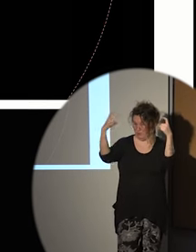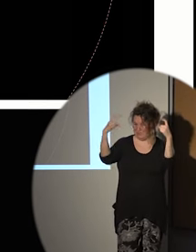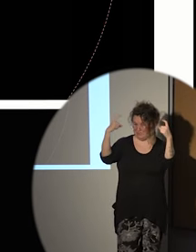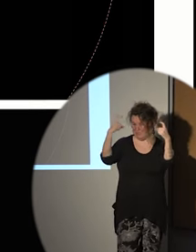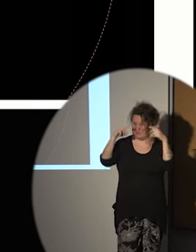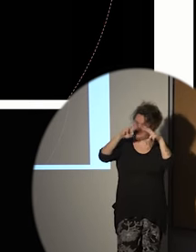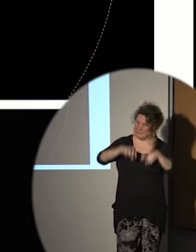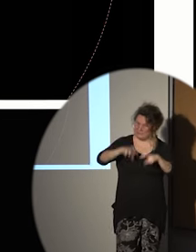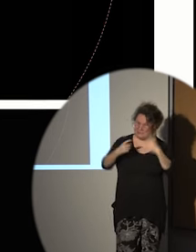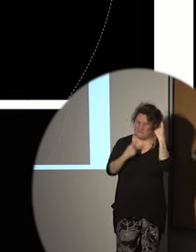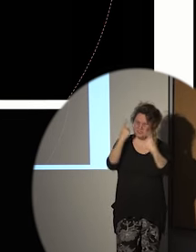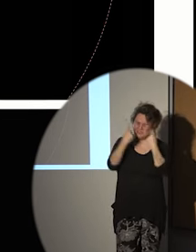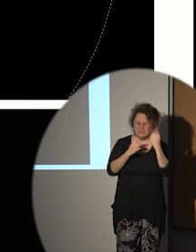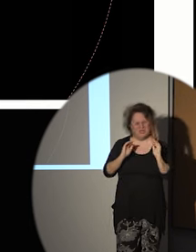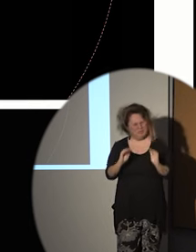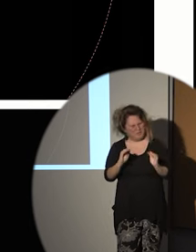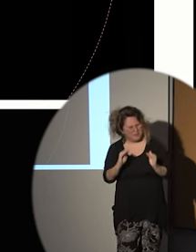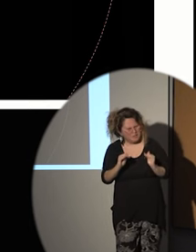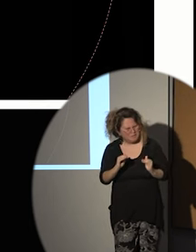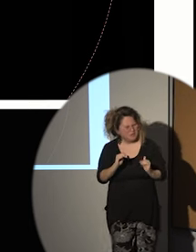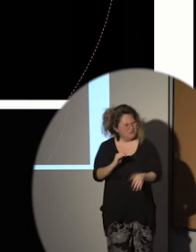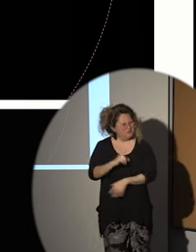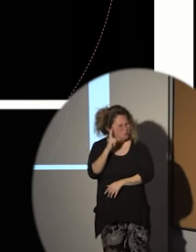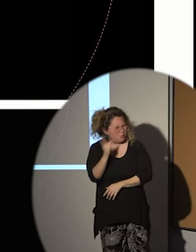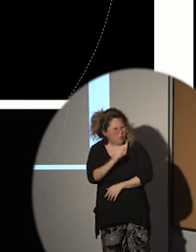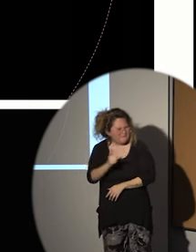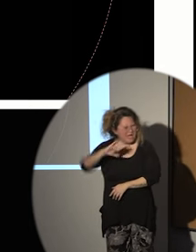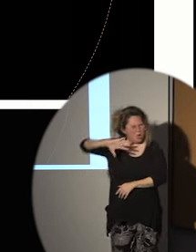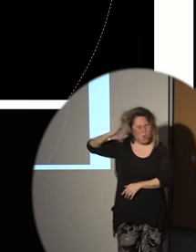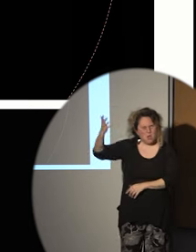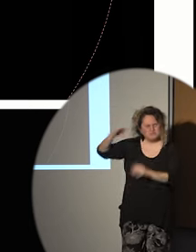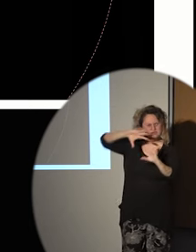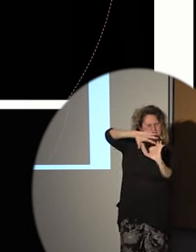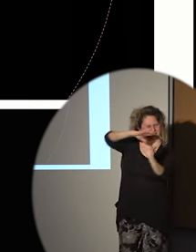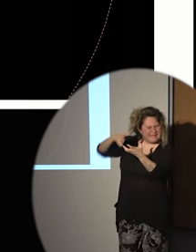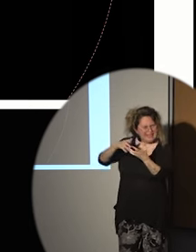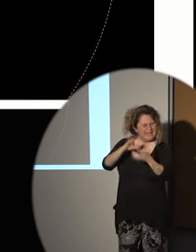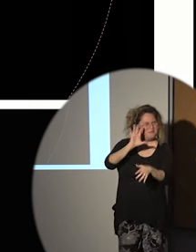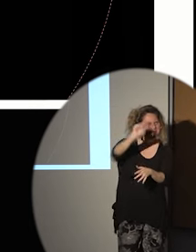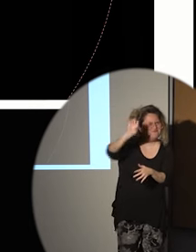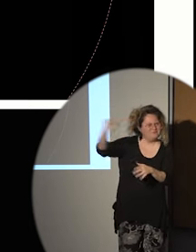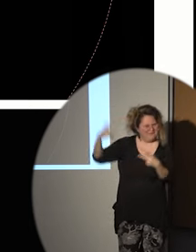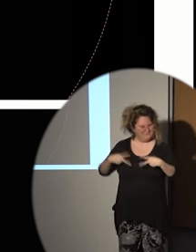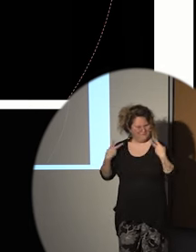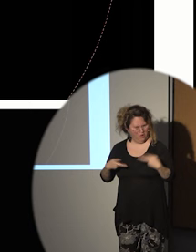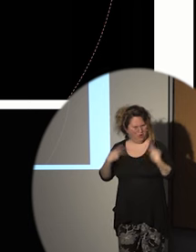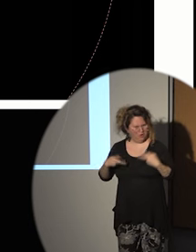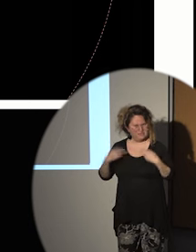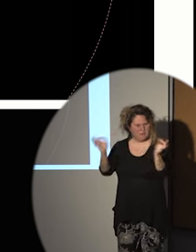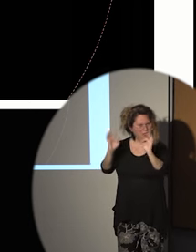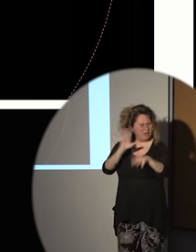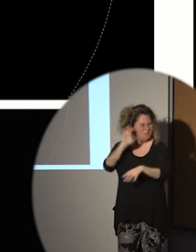pourquoi on n'arrive pas à détecter de civilisation extraterrestre? Et c'est un astronome de l'Observatoire de Paris, Brandon